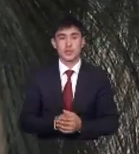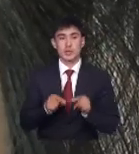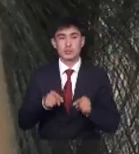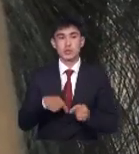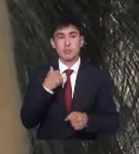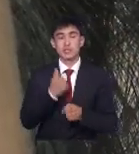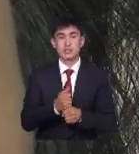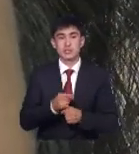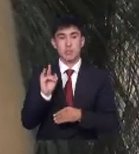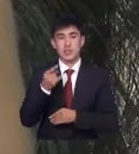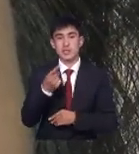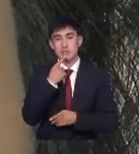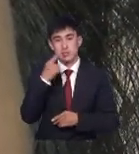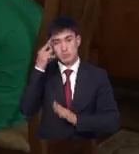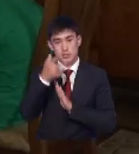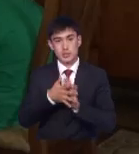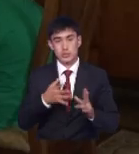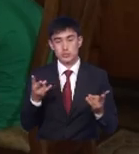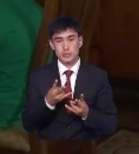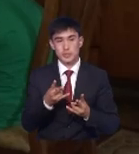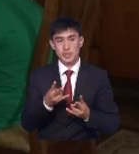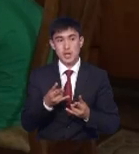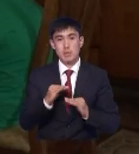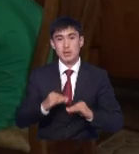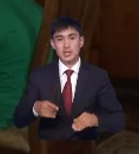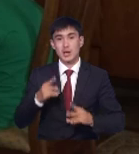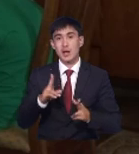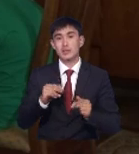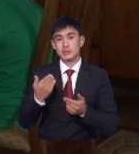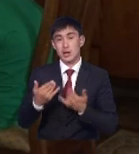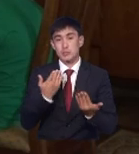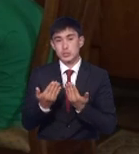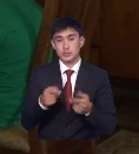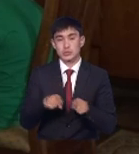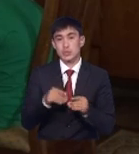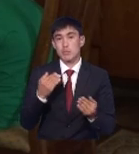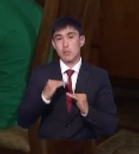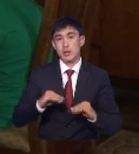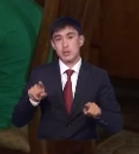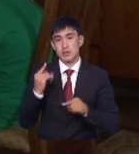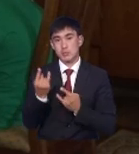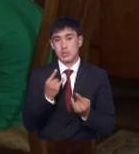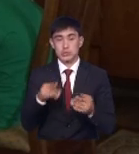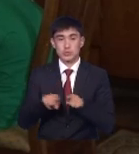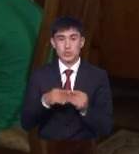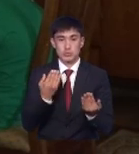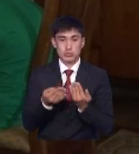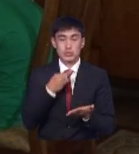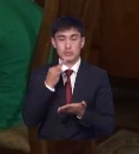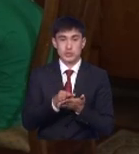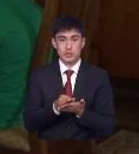ең бастысы баланың тілін таба білу. Ол балалар сен қалай қарасаң, ол балалар да сенің қарым-қатынасыңа сондай жауап